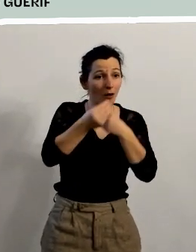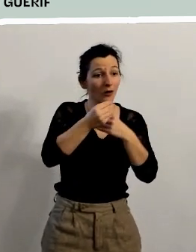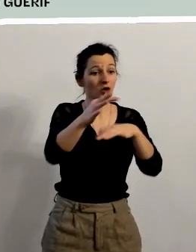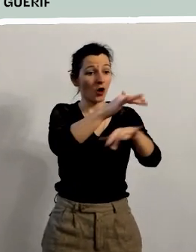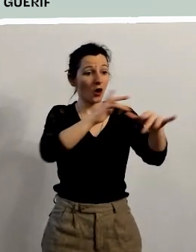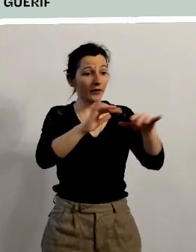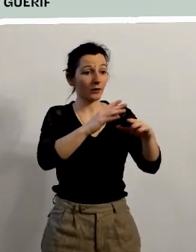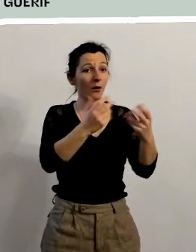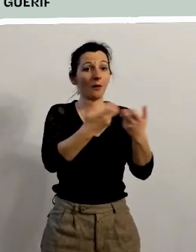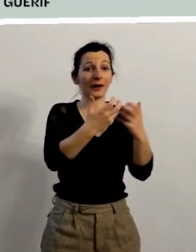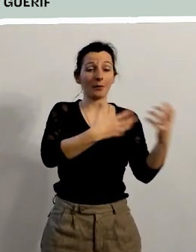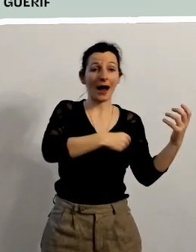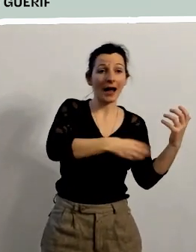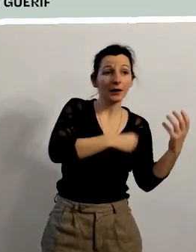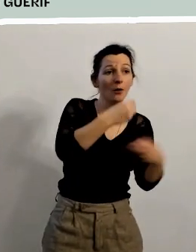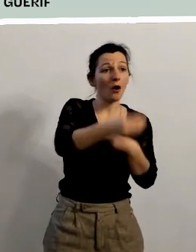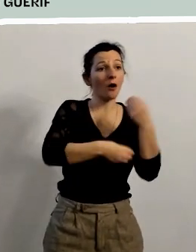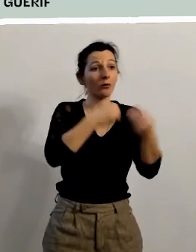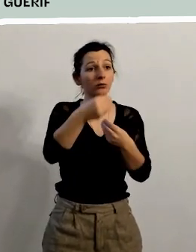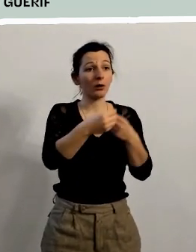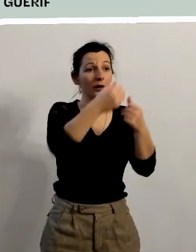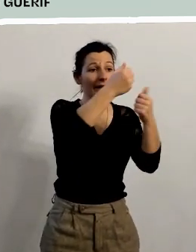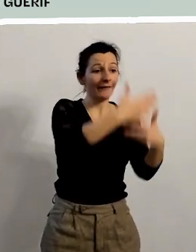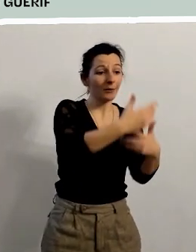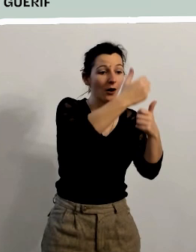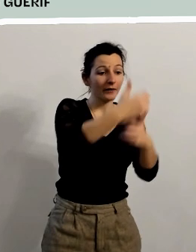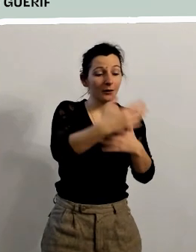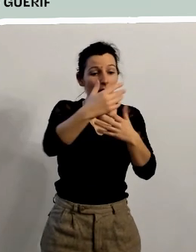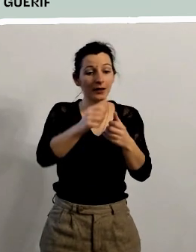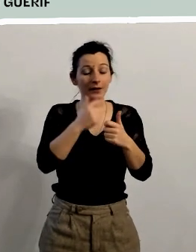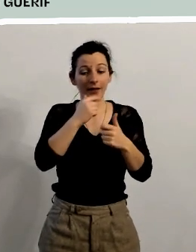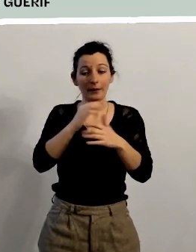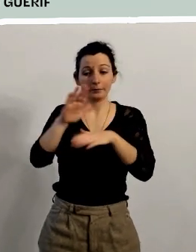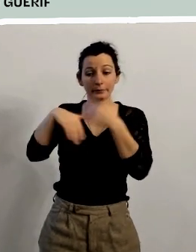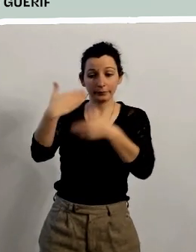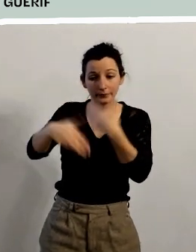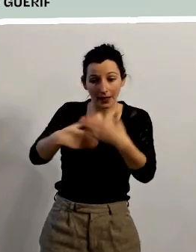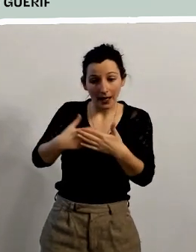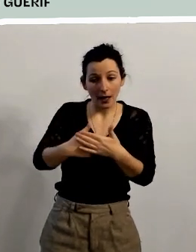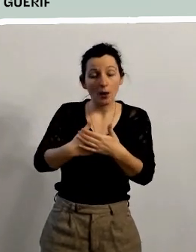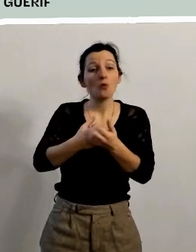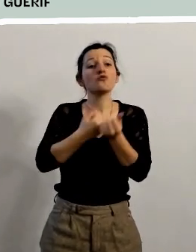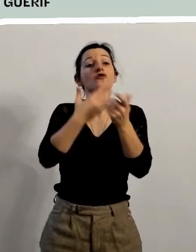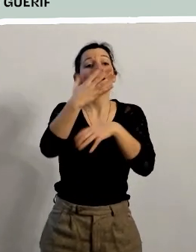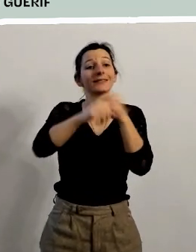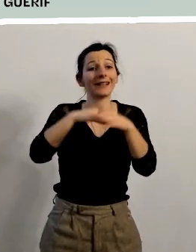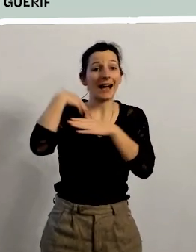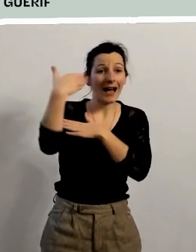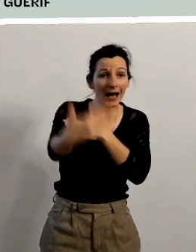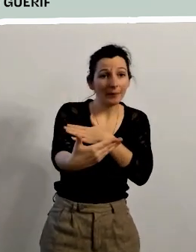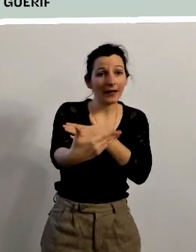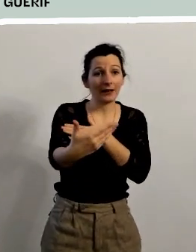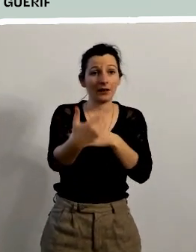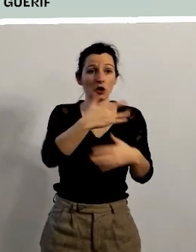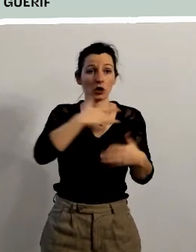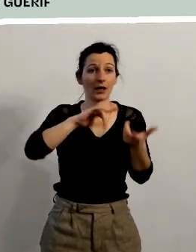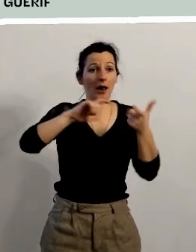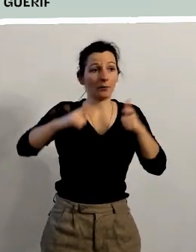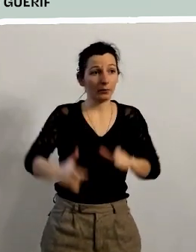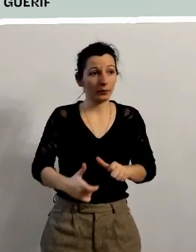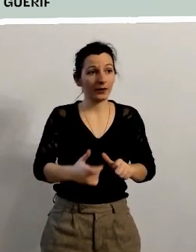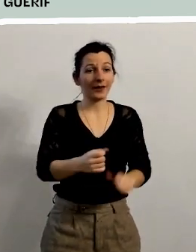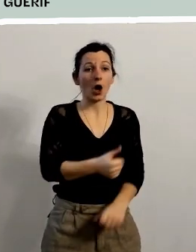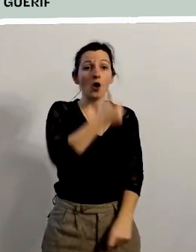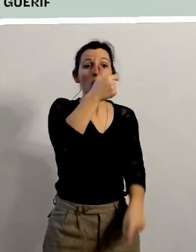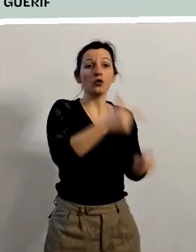voilà, l'allaitement, tous ces événements, ce sont des effets qui sont différés. On n'est pas exposé à une molécule, mais à des milliers de molécules